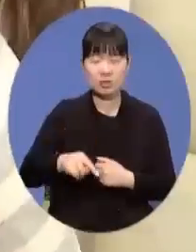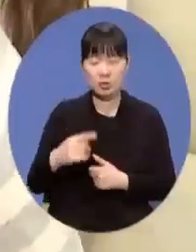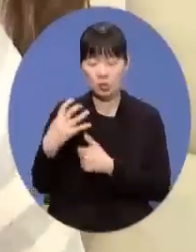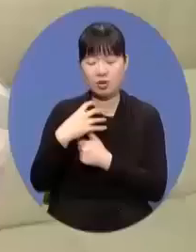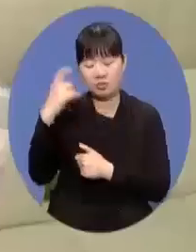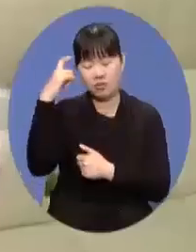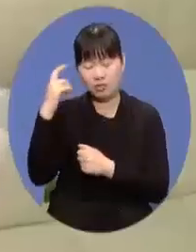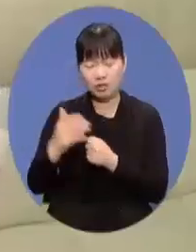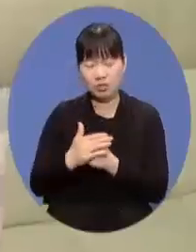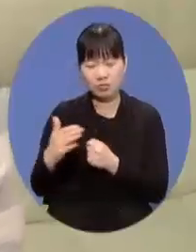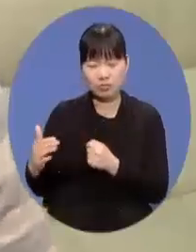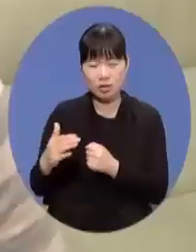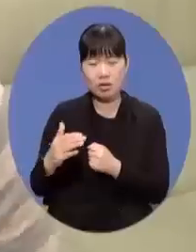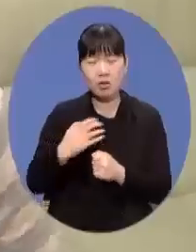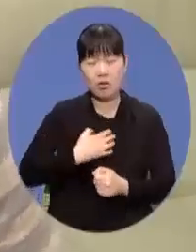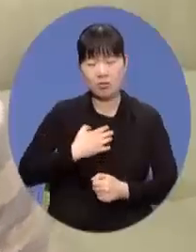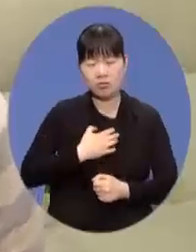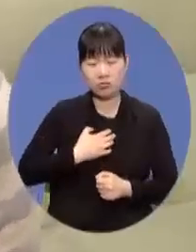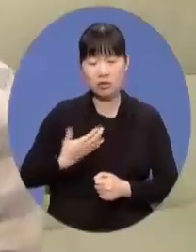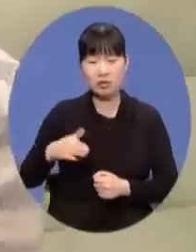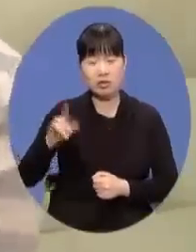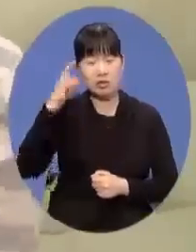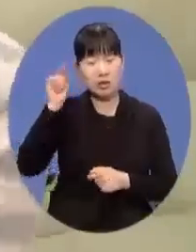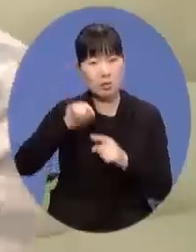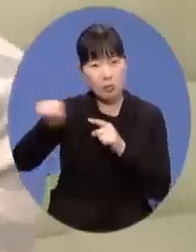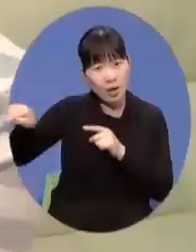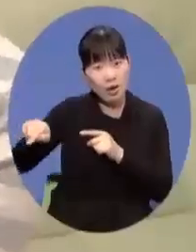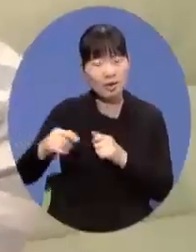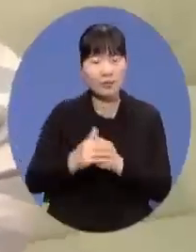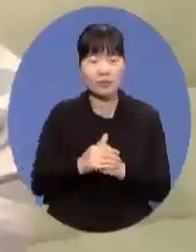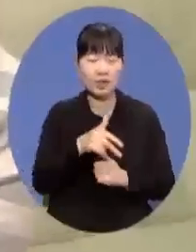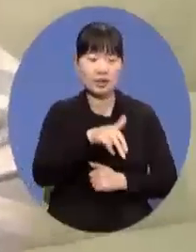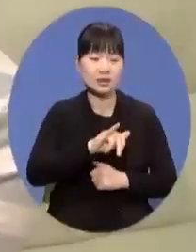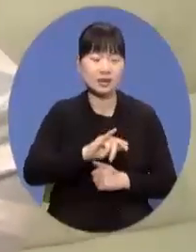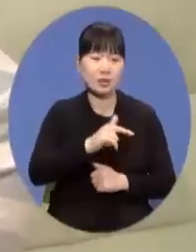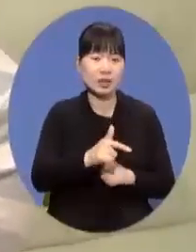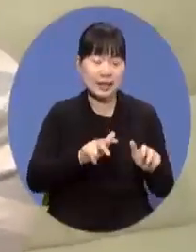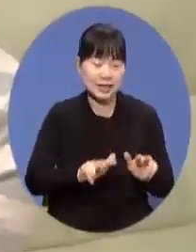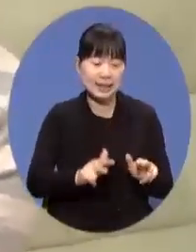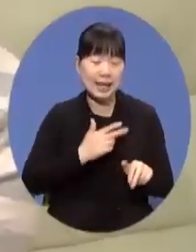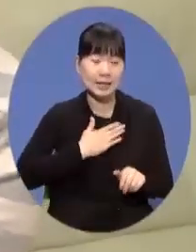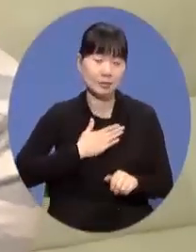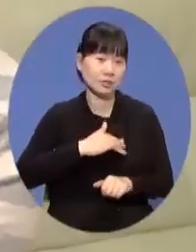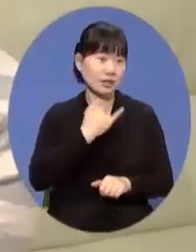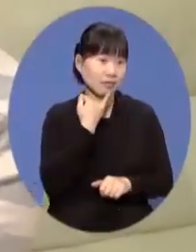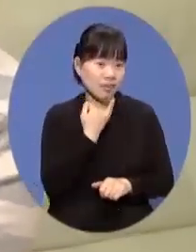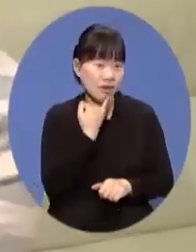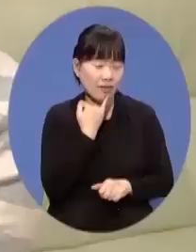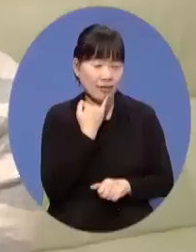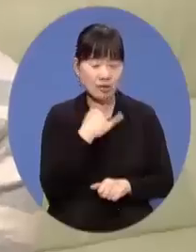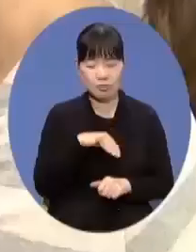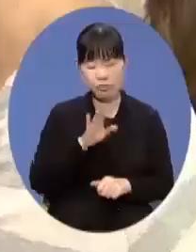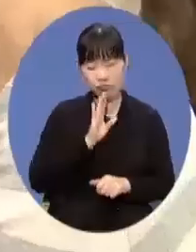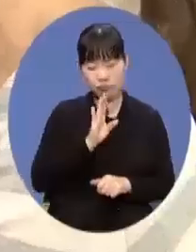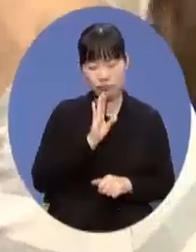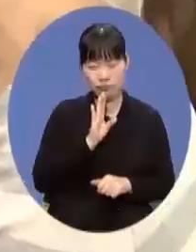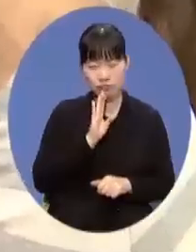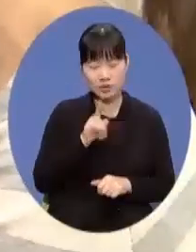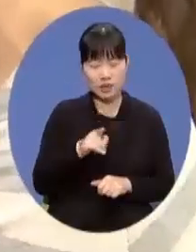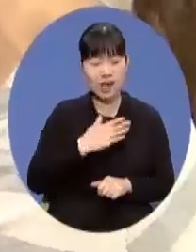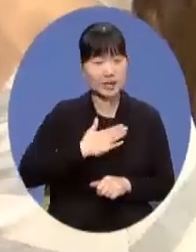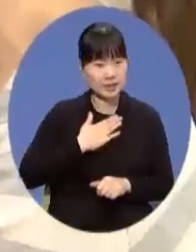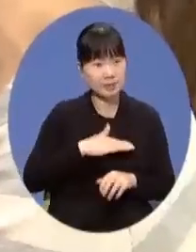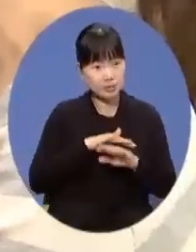생각에 전전긍긍. 하지만 예상이 빗나가고. 지원아, 이제 기분 좀 괜찮아? 네. 기분